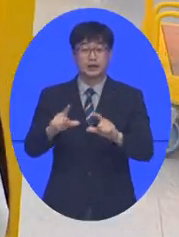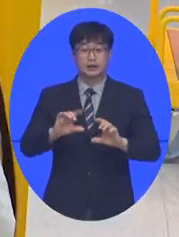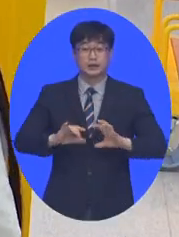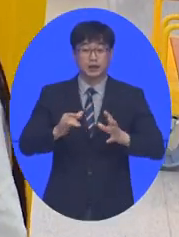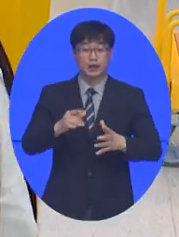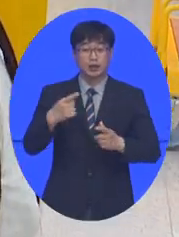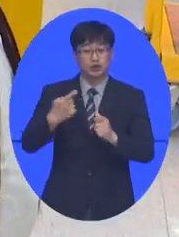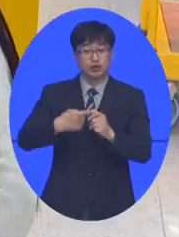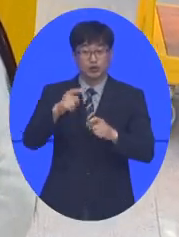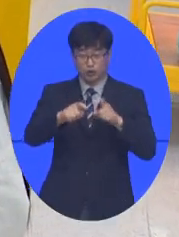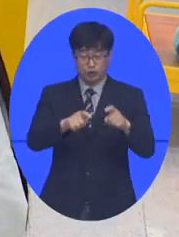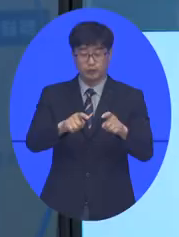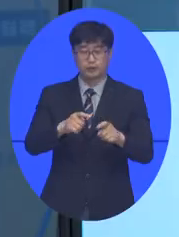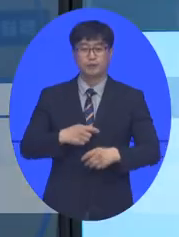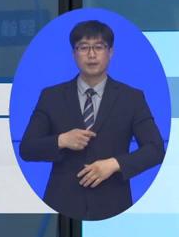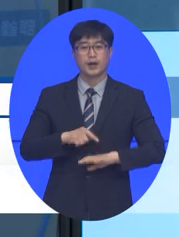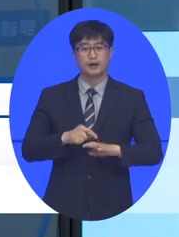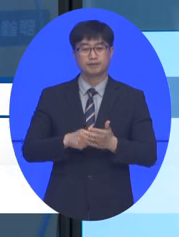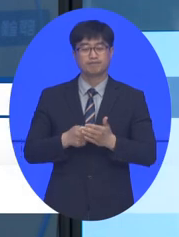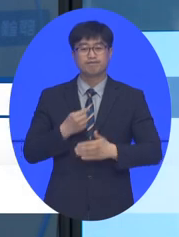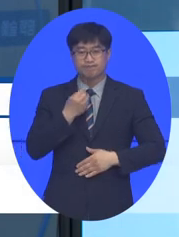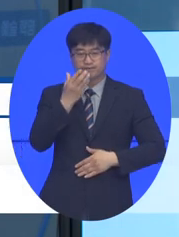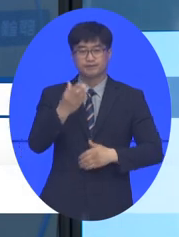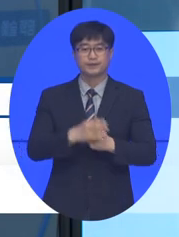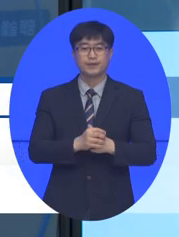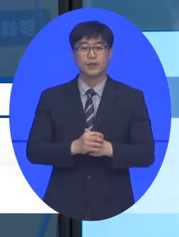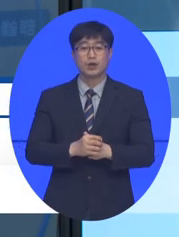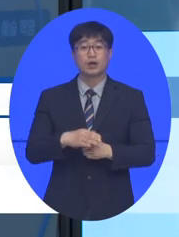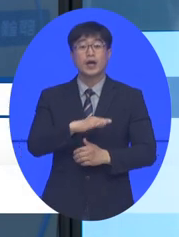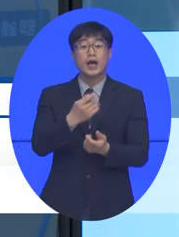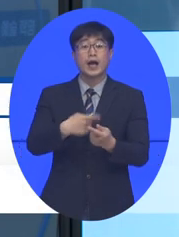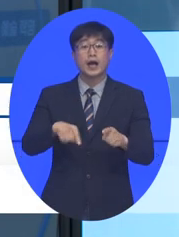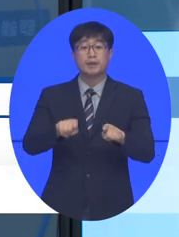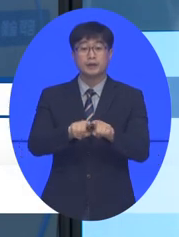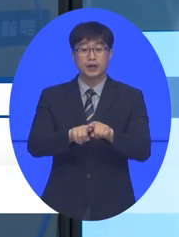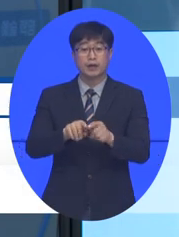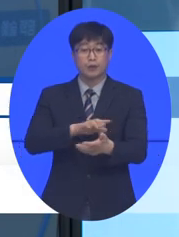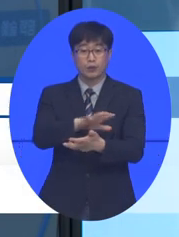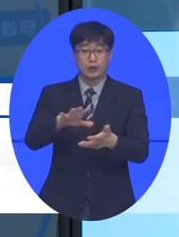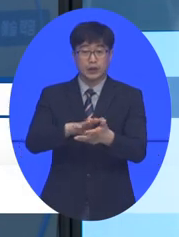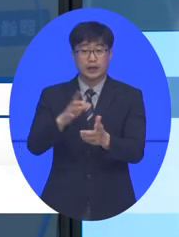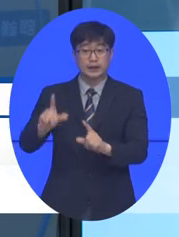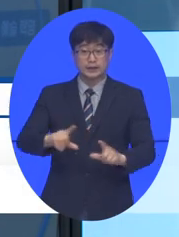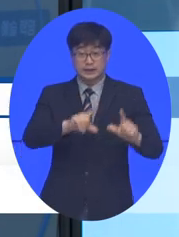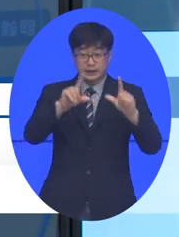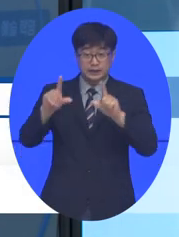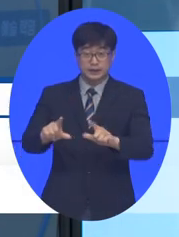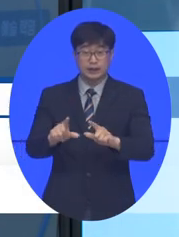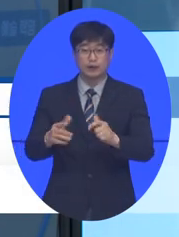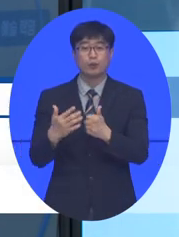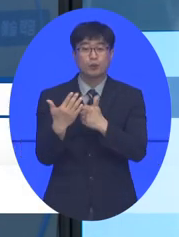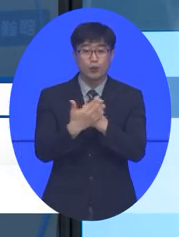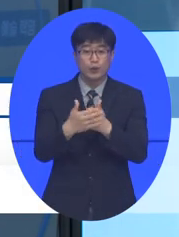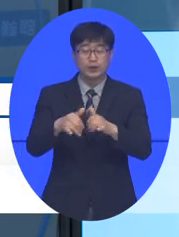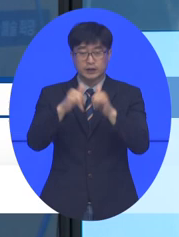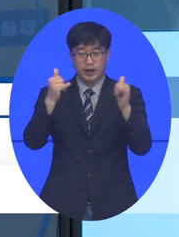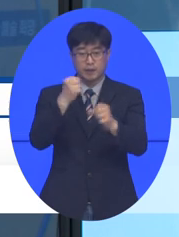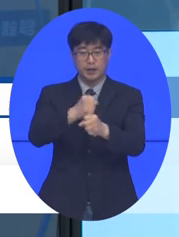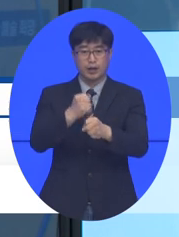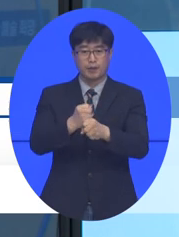첫걸음이라며 소감을 밝혔습니다. 우리가 함께 어우러져서 사는 상생과 포용의 사회를